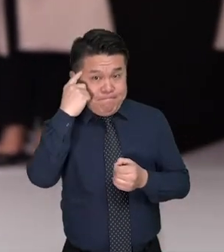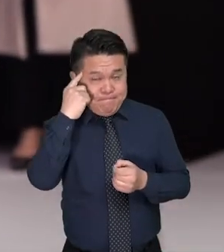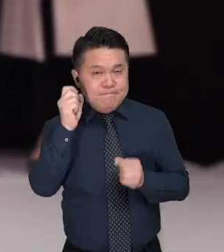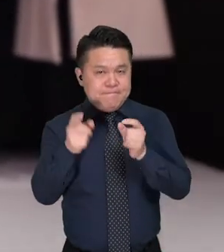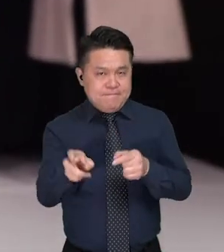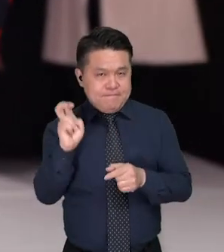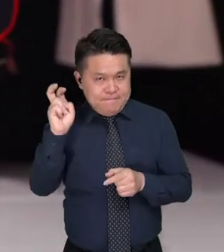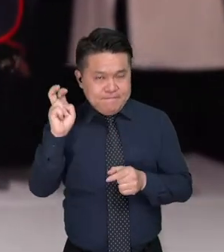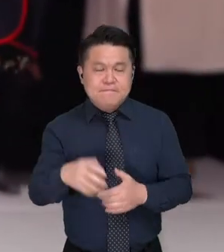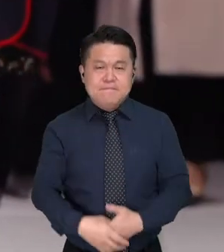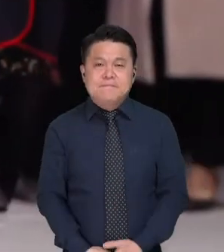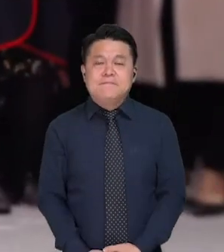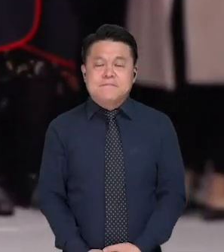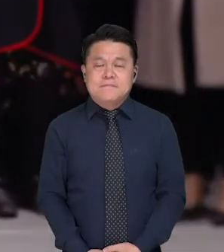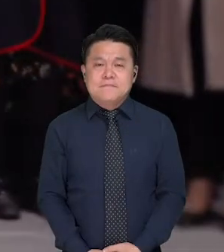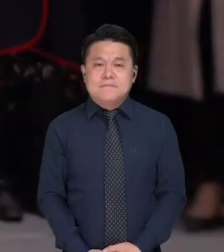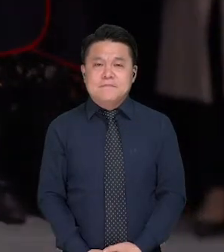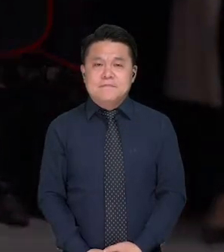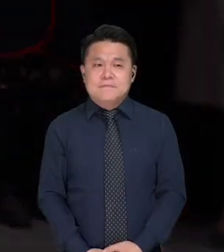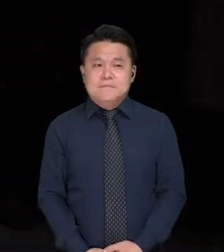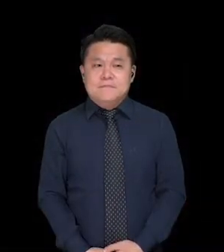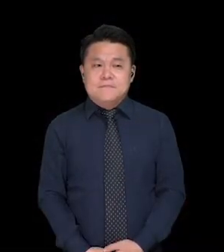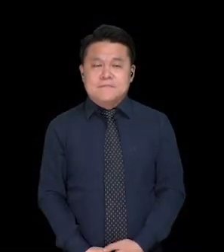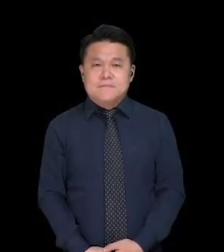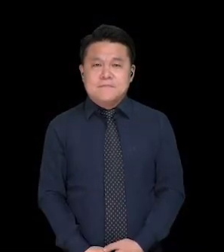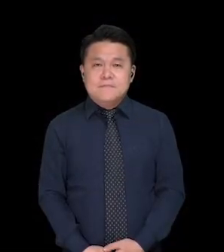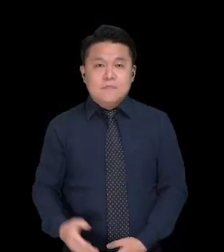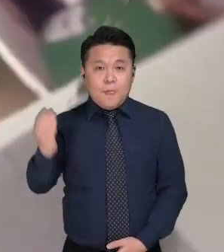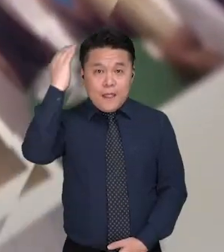다시 한번 상기하는 기회가 되었으리라 생각되네요.